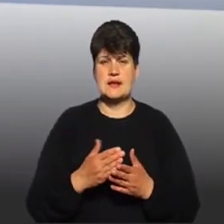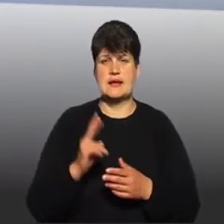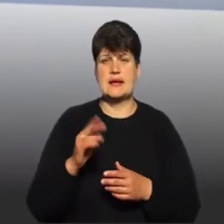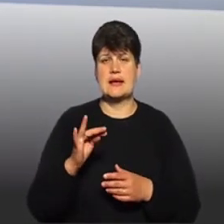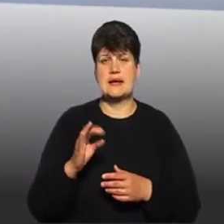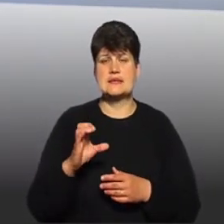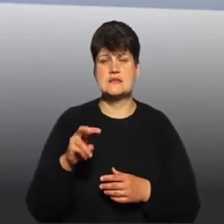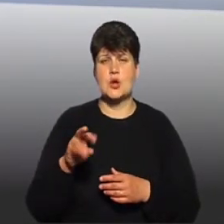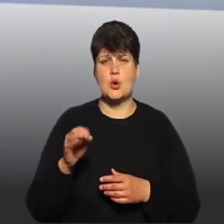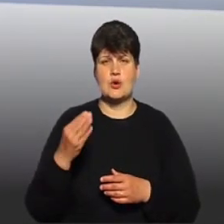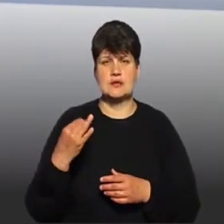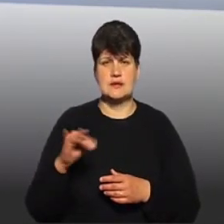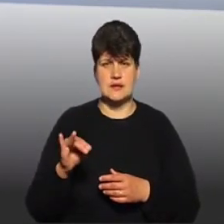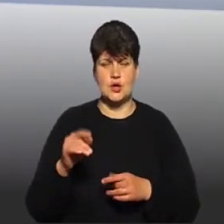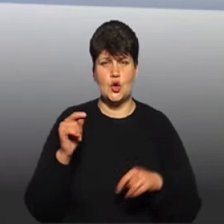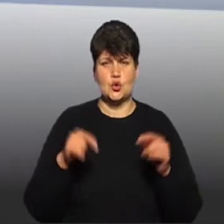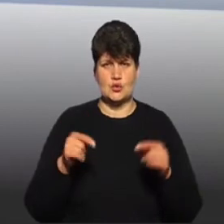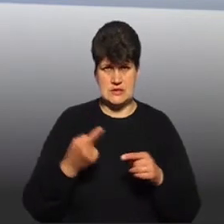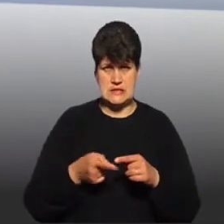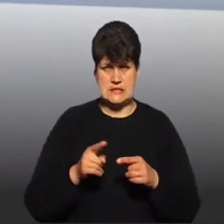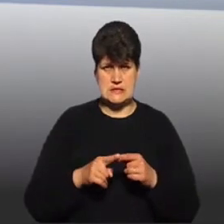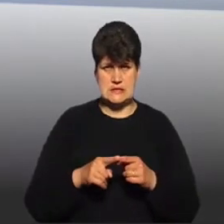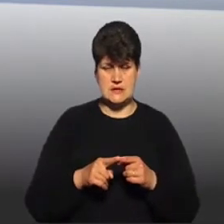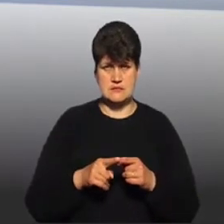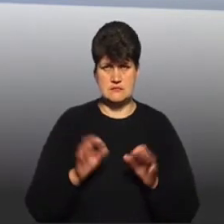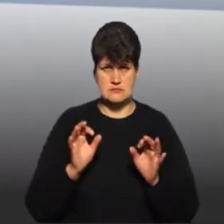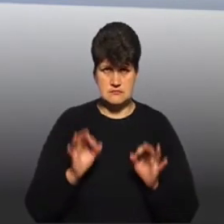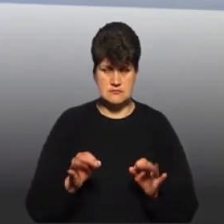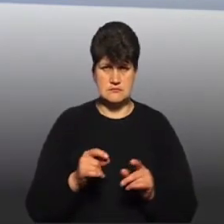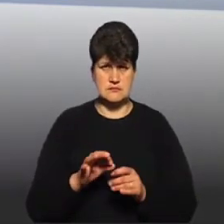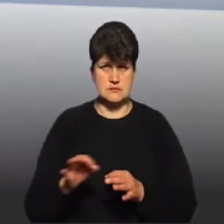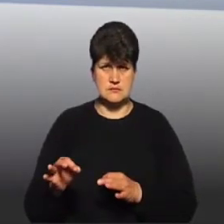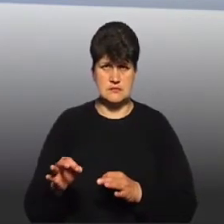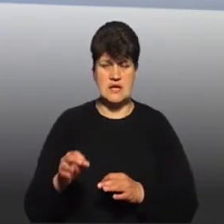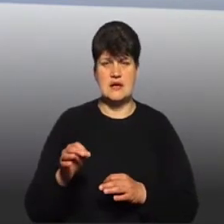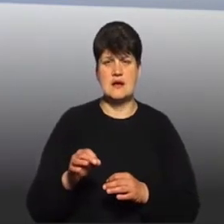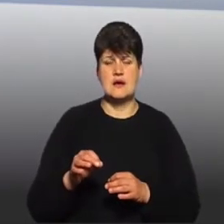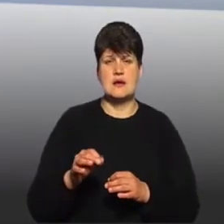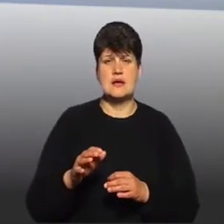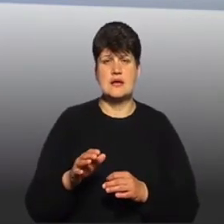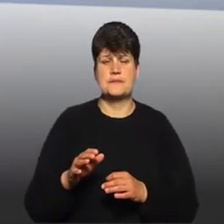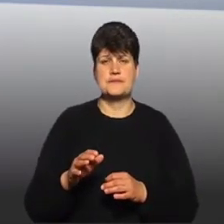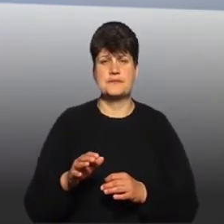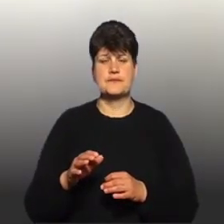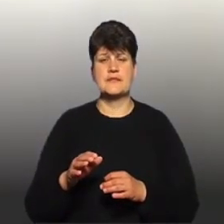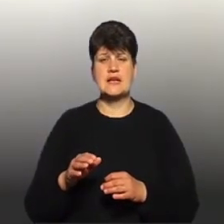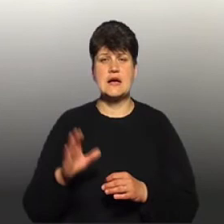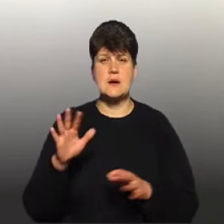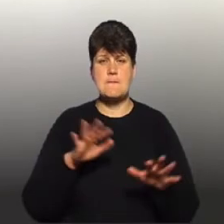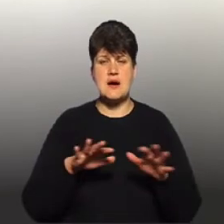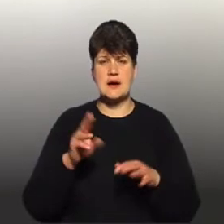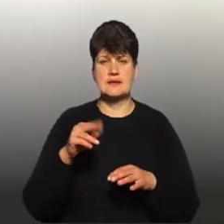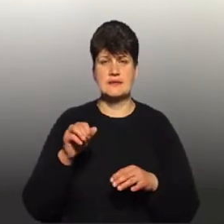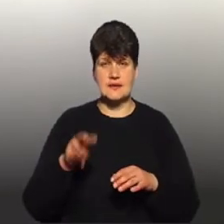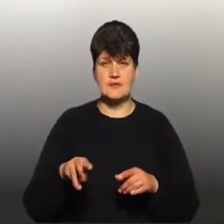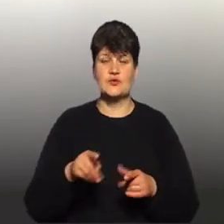наукове словосполучення чи ні? Оце коли от хмара диму якогось шкідливого і йде зверху дощ. Ну, воно так і є,